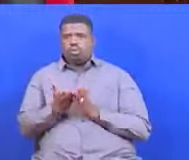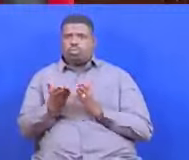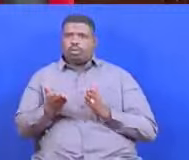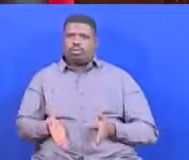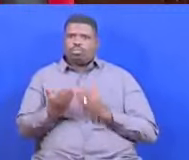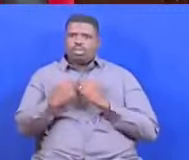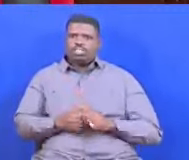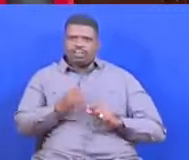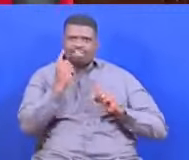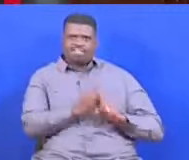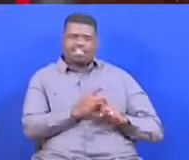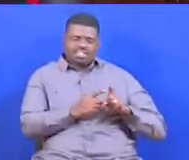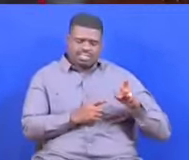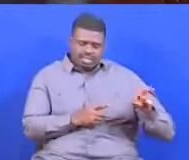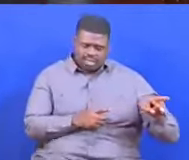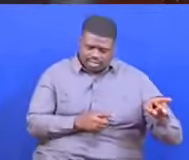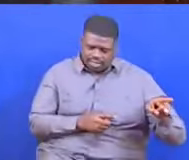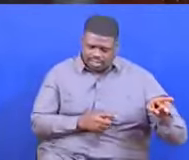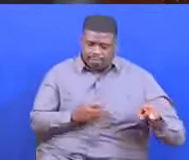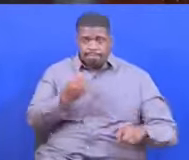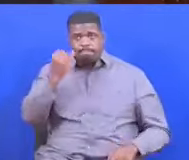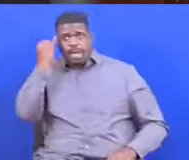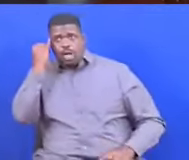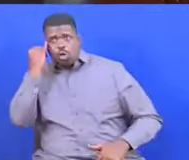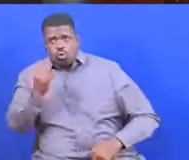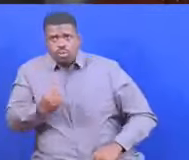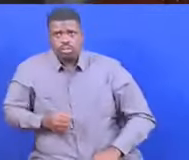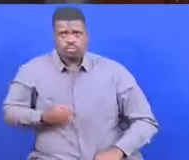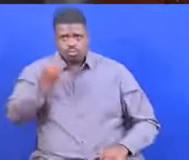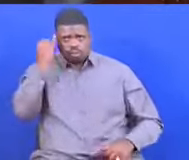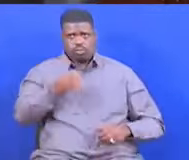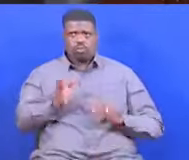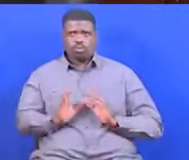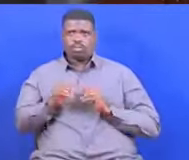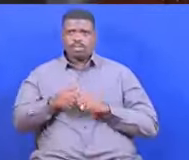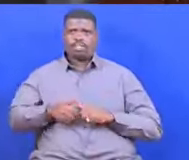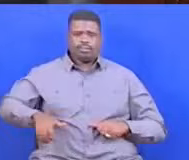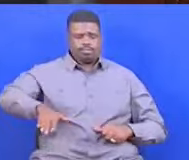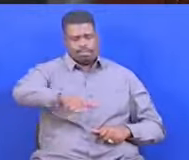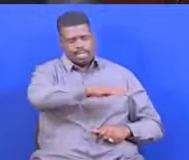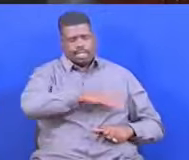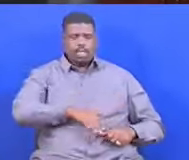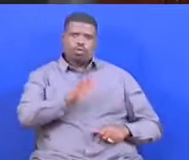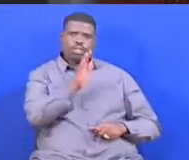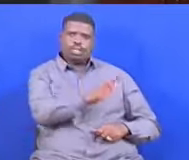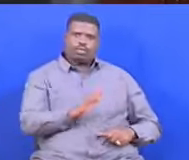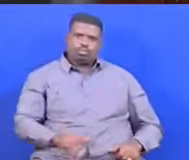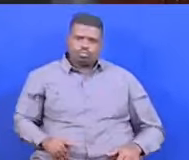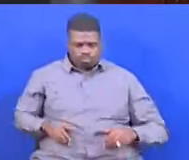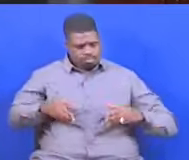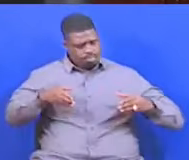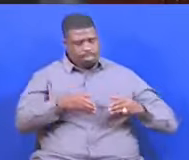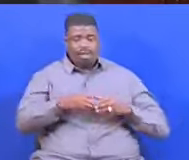muweze kufuatilia maoni na ushauri wa kamati katika maeneo yenu hayo mafungu yote.